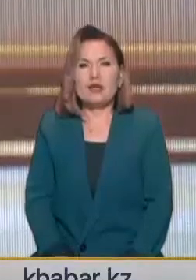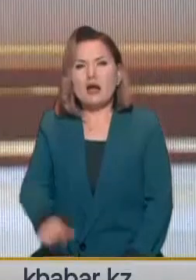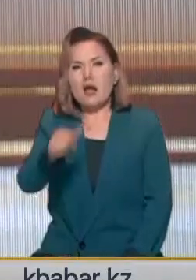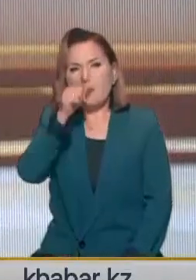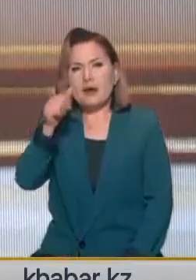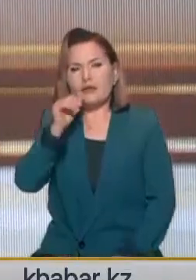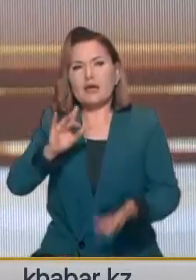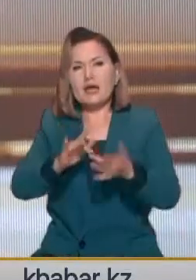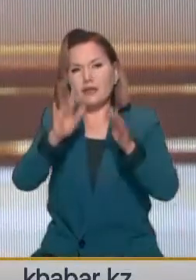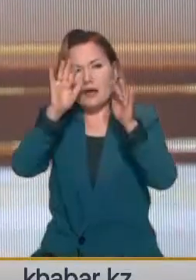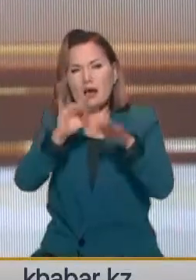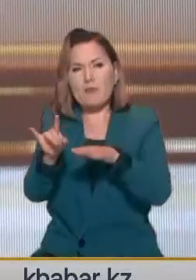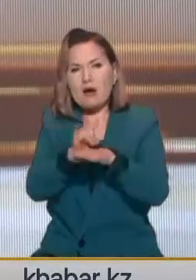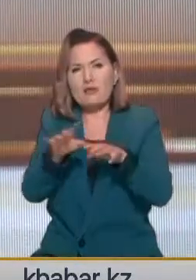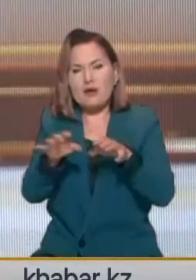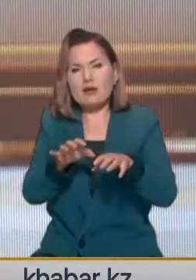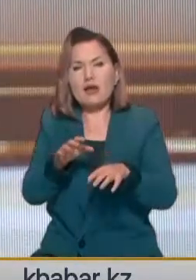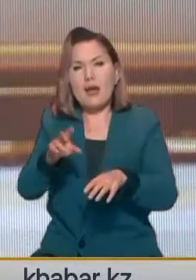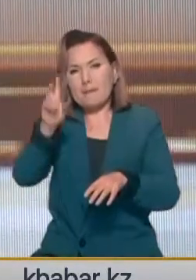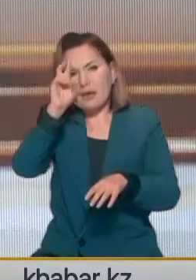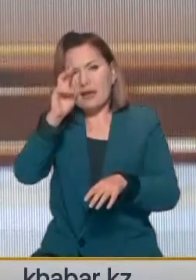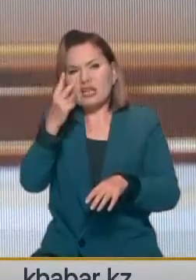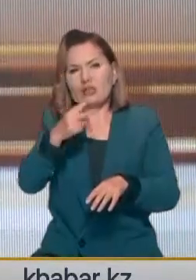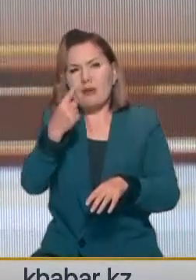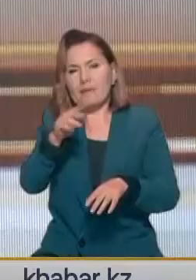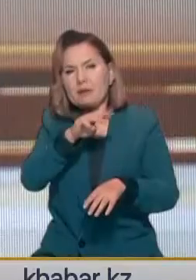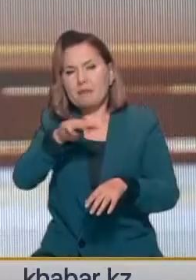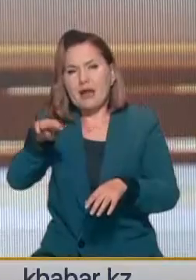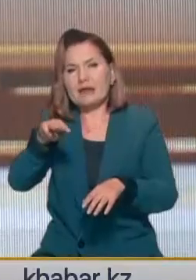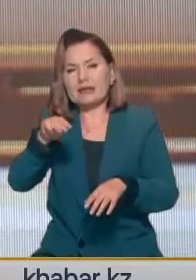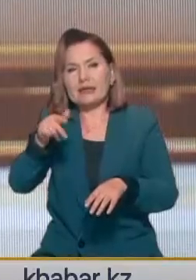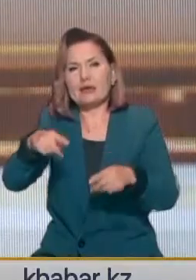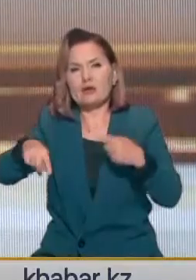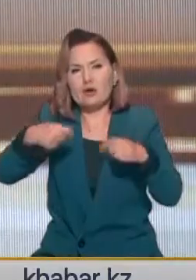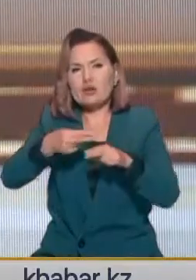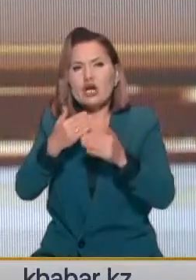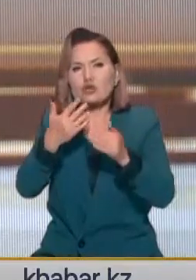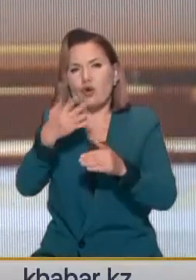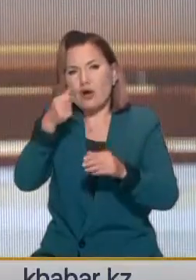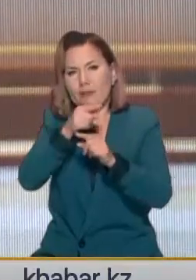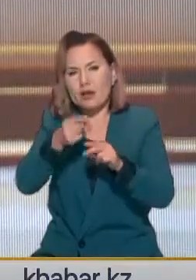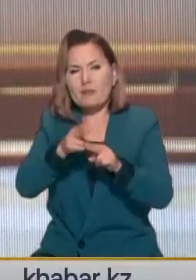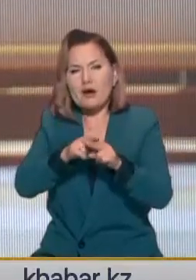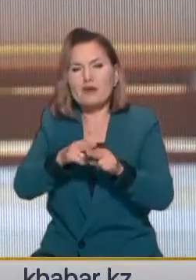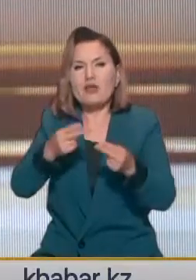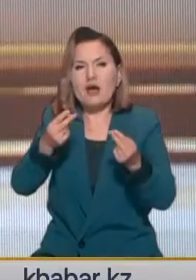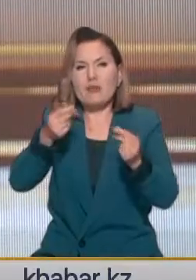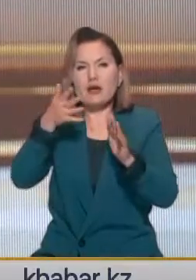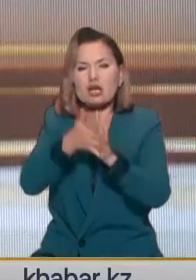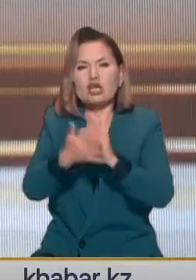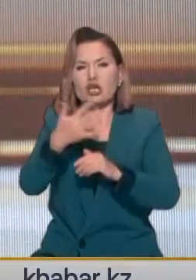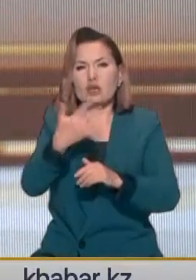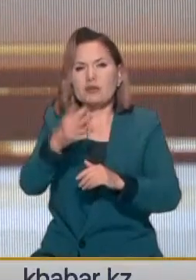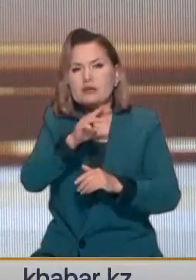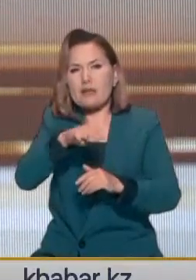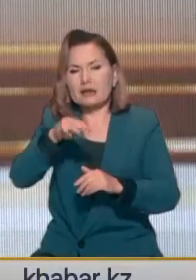Былтыр интернет алаяқтар мемлекетке 21 миллиард теңге көлемінде шығын келтірді. Соңғы 5 жыл ішіндегі ысырап мөлшері 55 миллиард